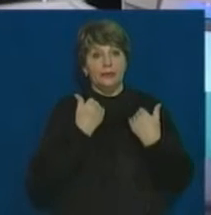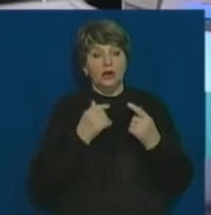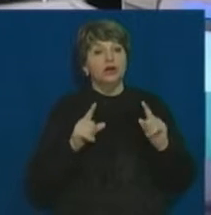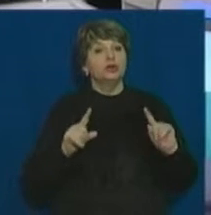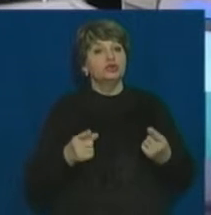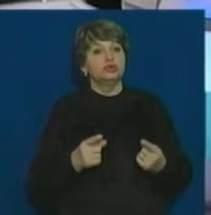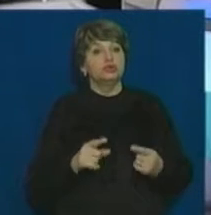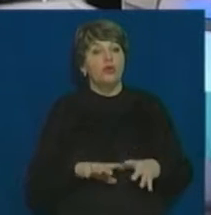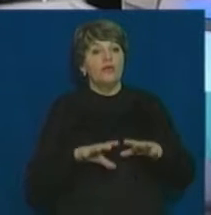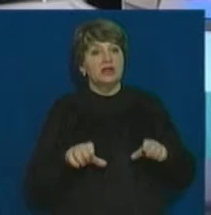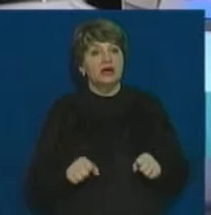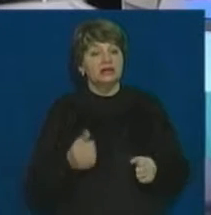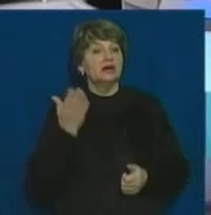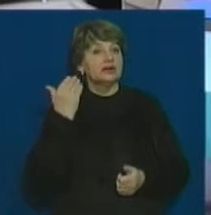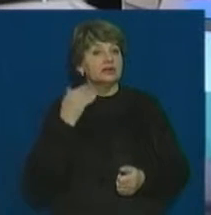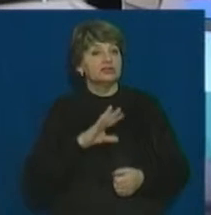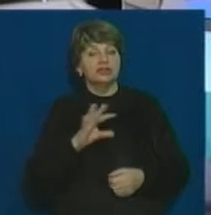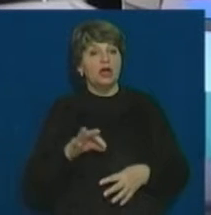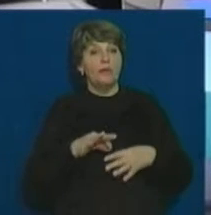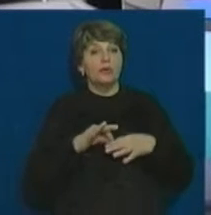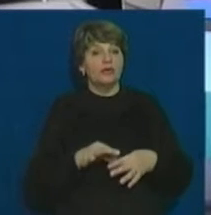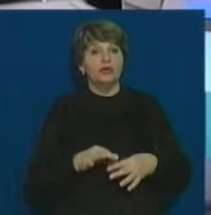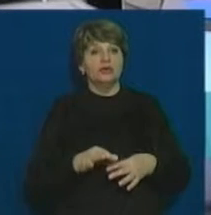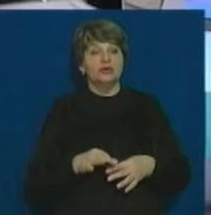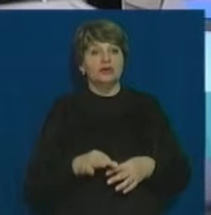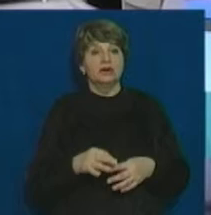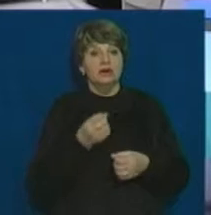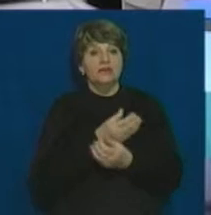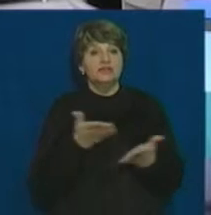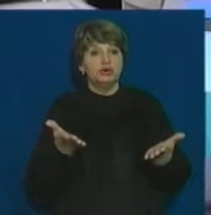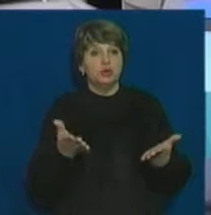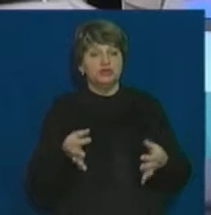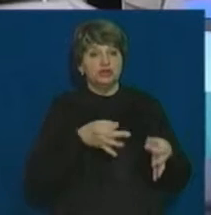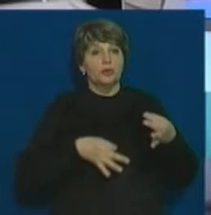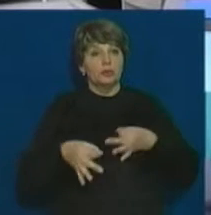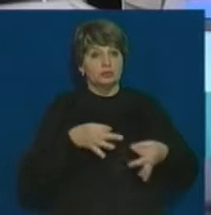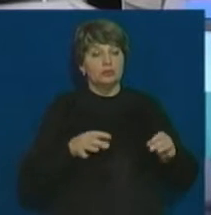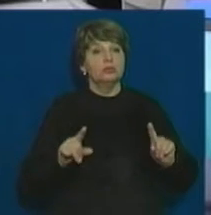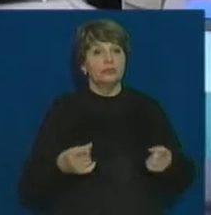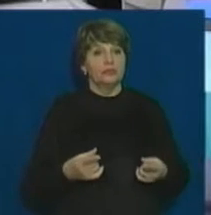не запроваджувала публічні консультації? Чому не запроваджувала? Я вважаю, що, по-перше,